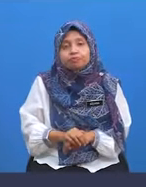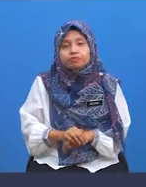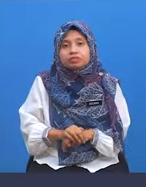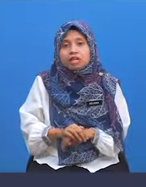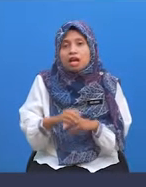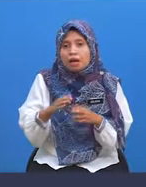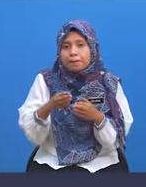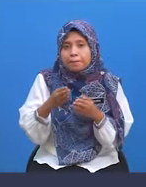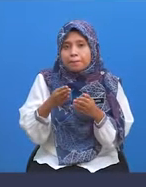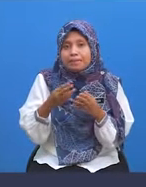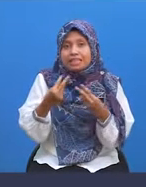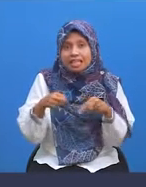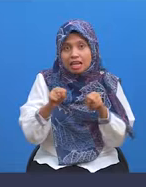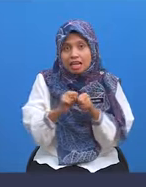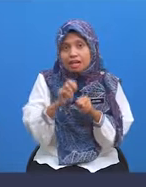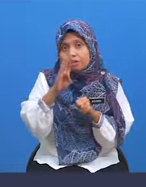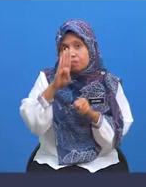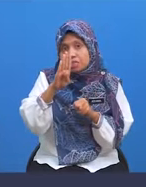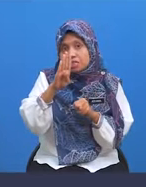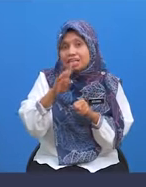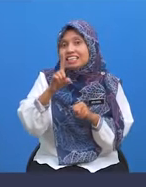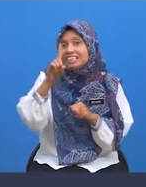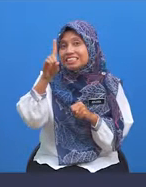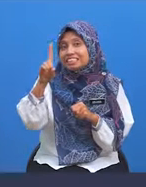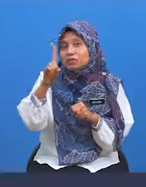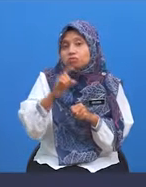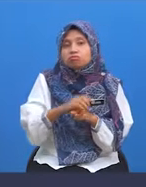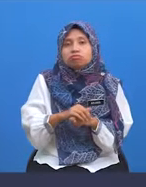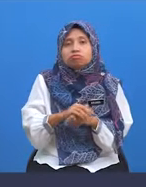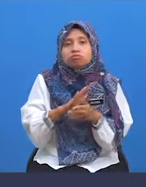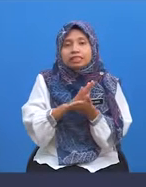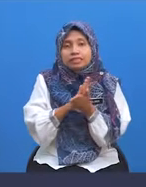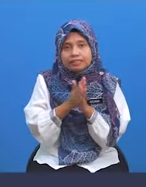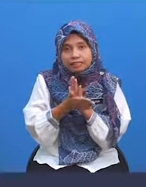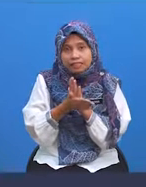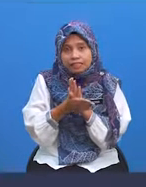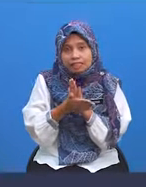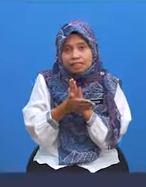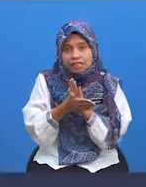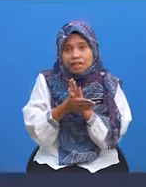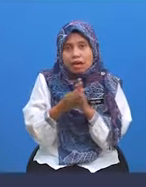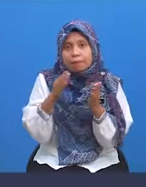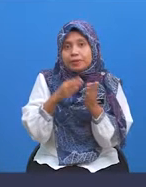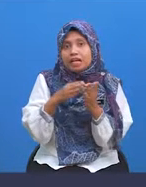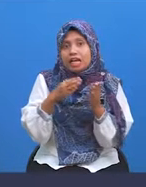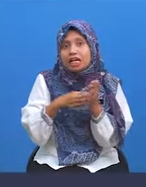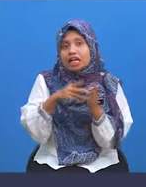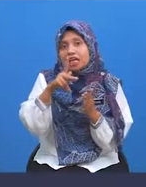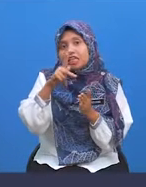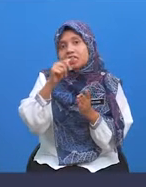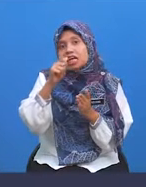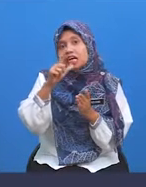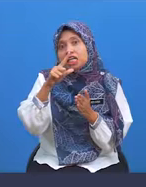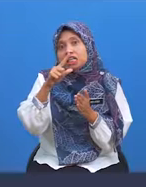Nilai B kita ialah 1. Maka bilangan kala kita kekal 1.